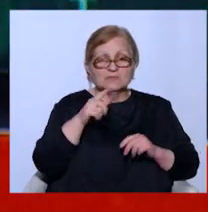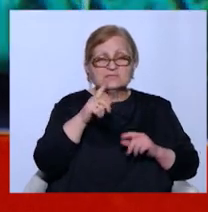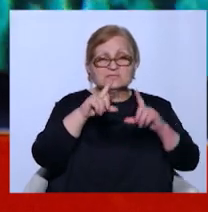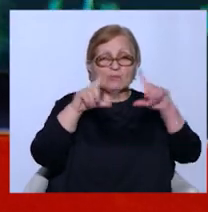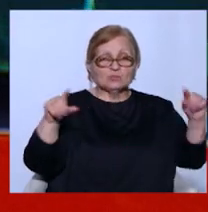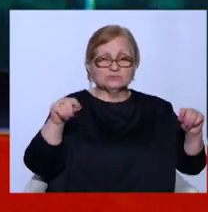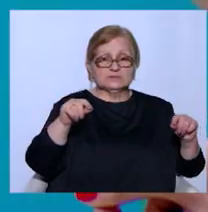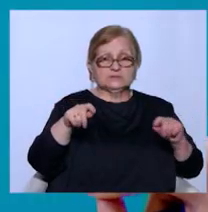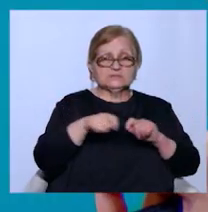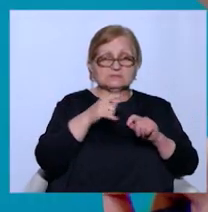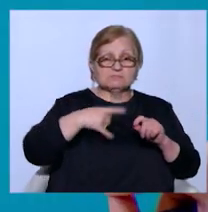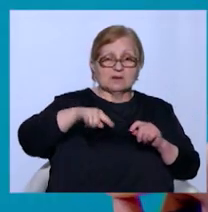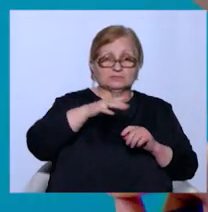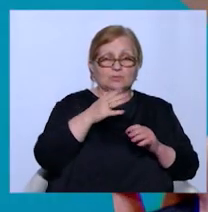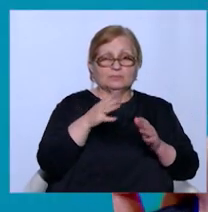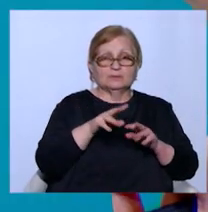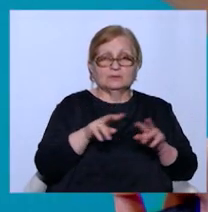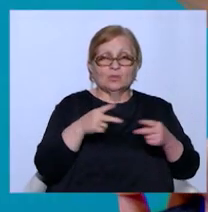ფართობი უდრის